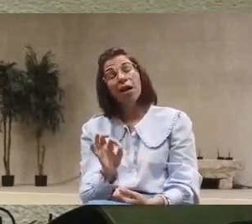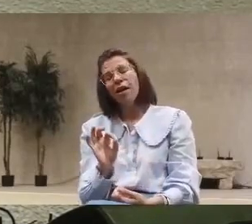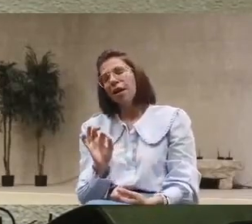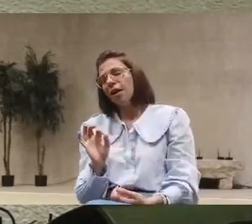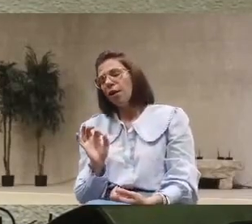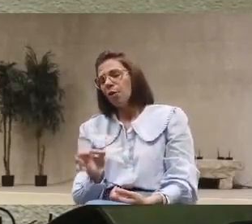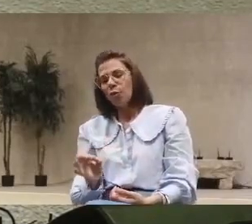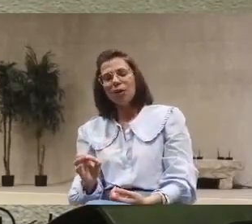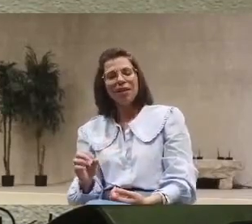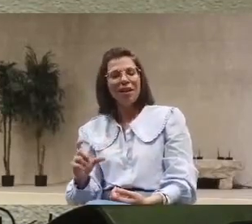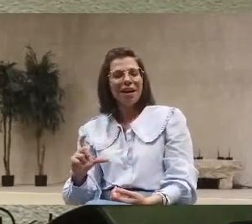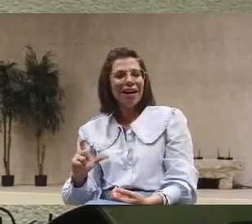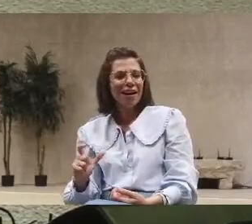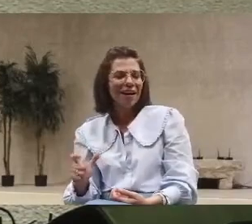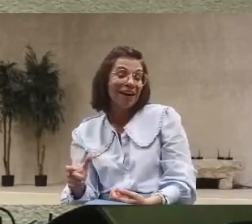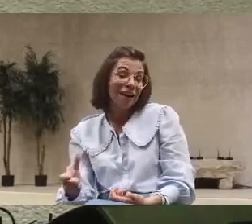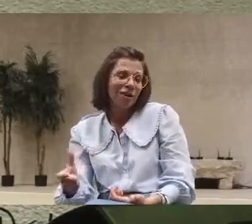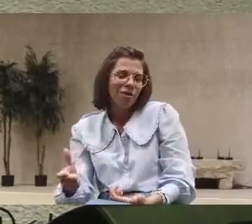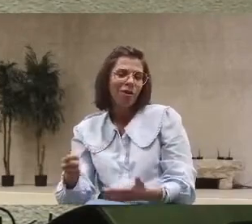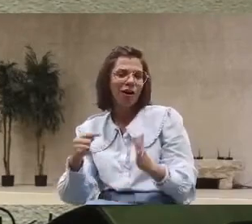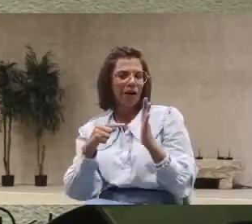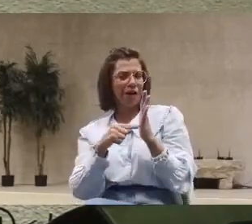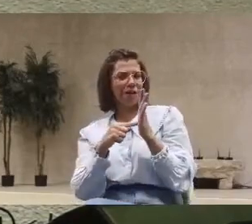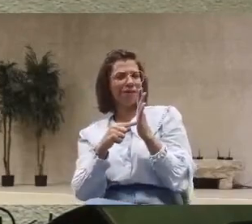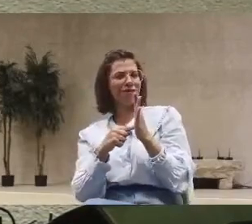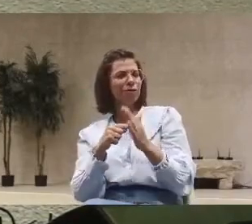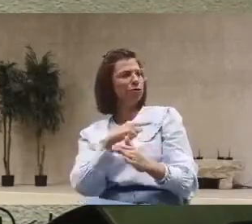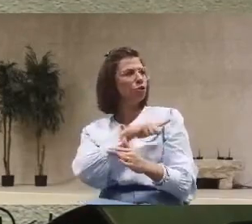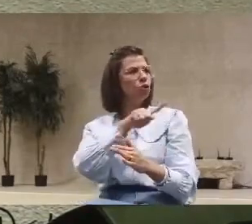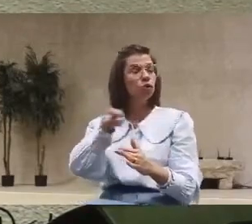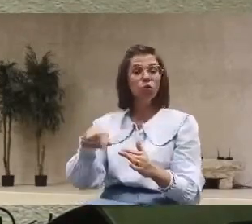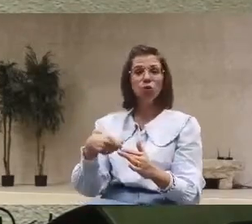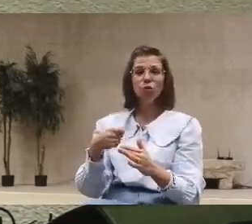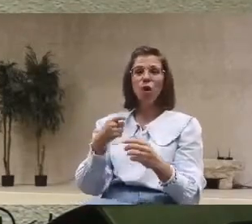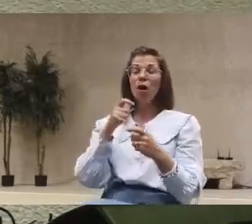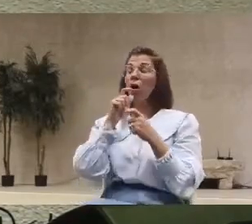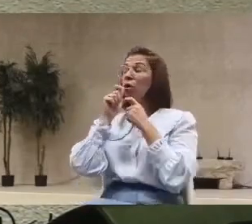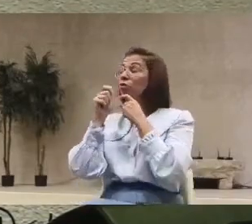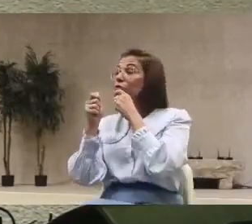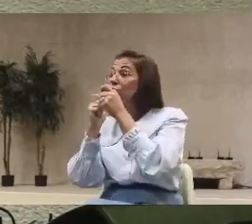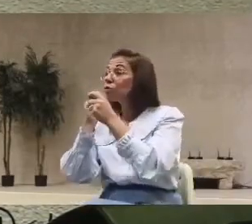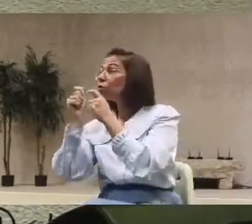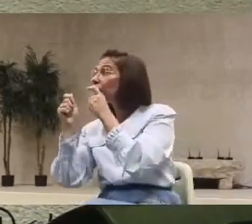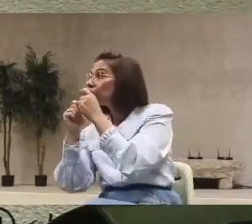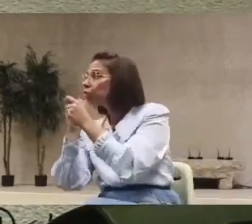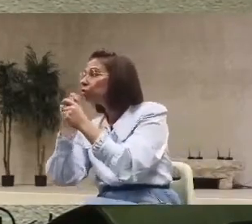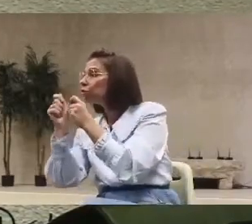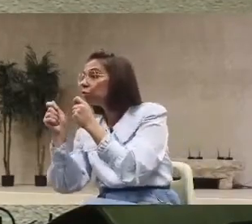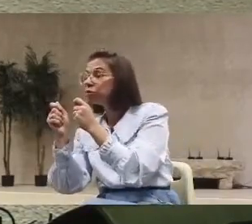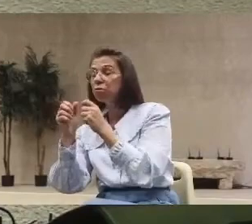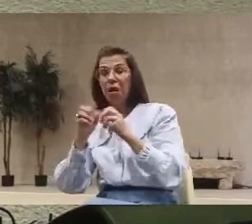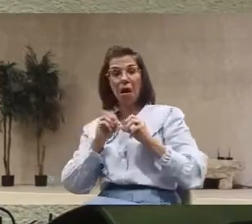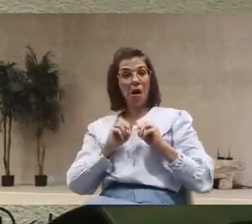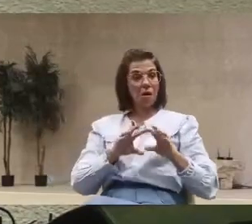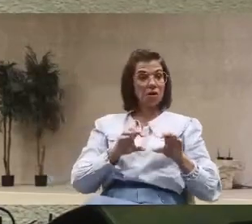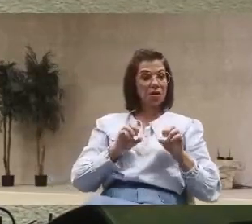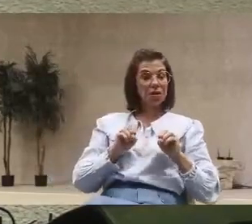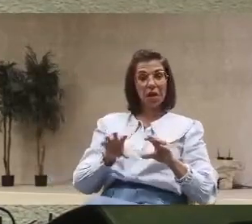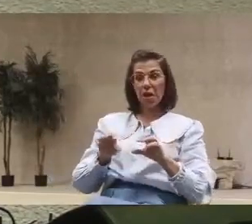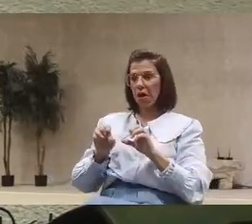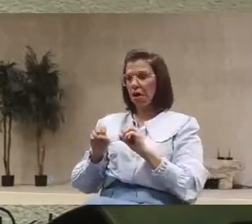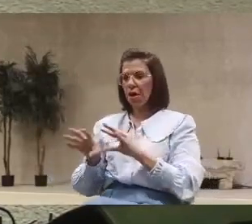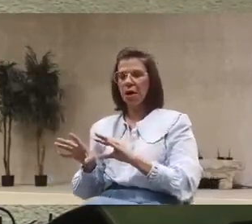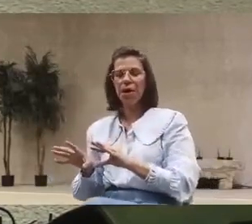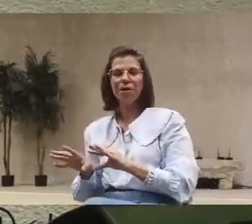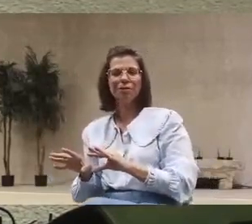notre nos paroles nos messages et quand je dis nos messages parlés